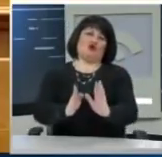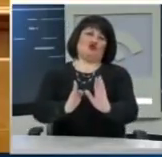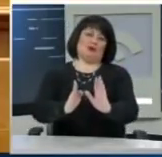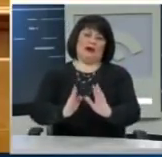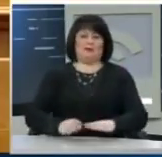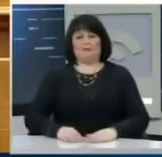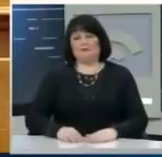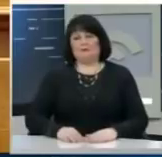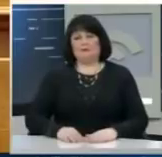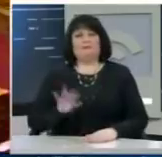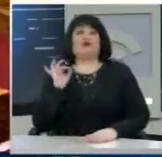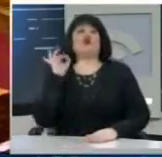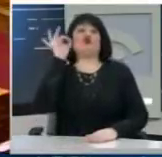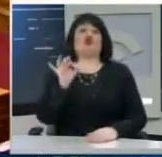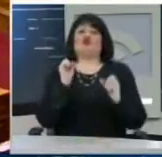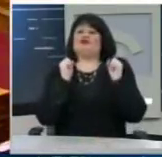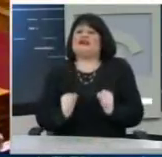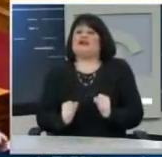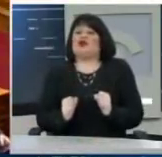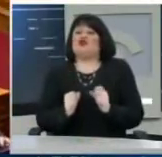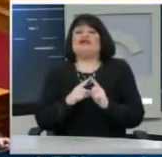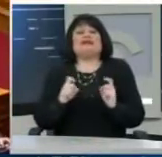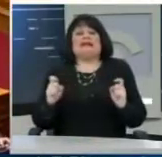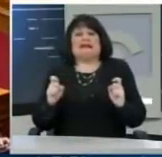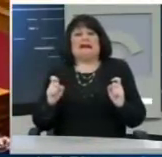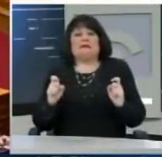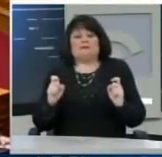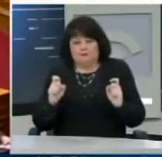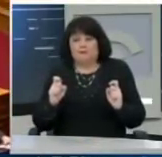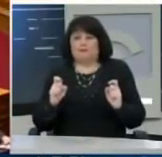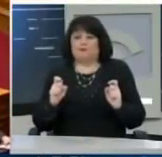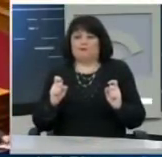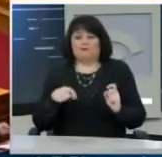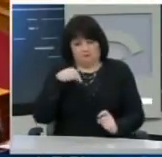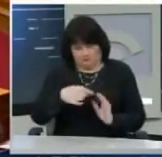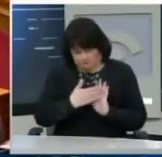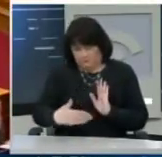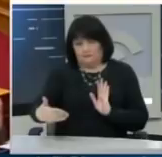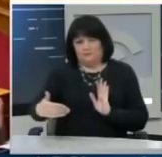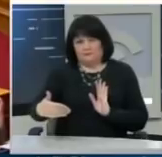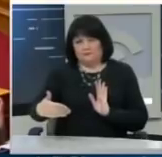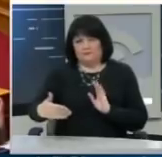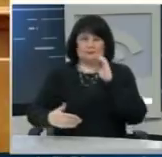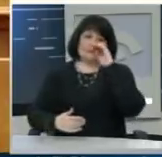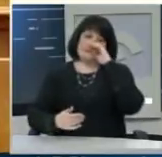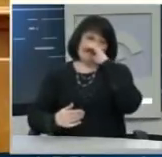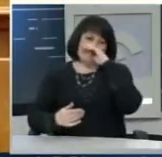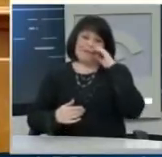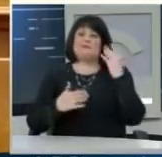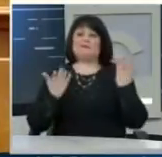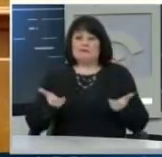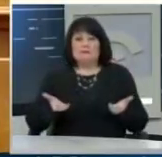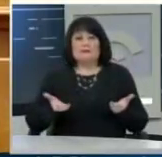Και βασικός μας στόχος δεν μπορεί να είναι άλλος σε αυτή τη φάση από το